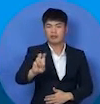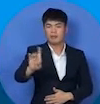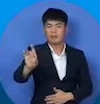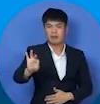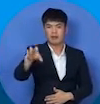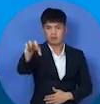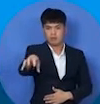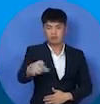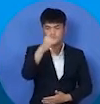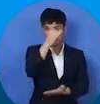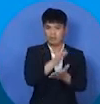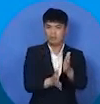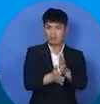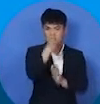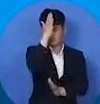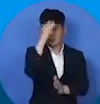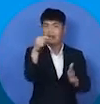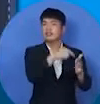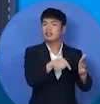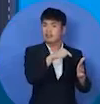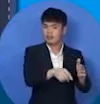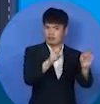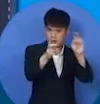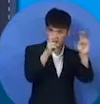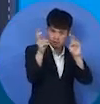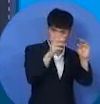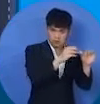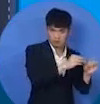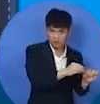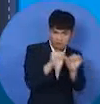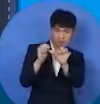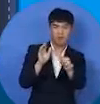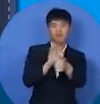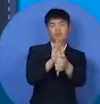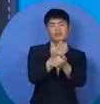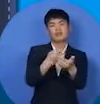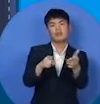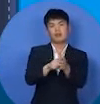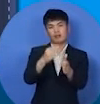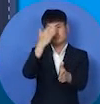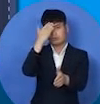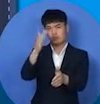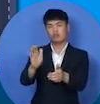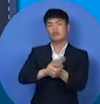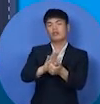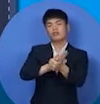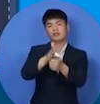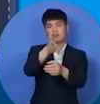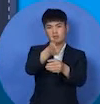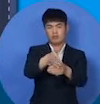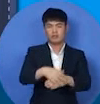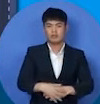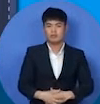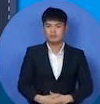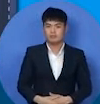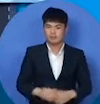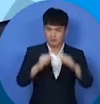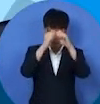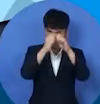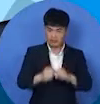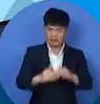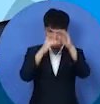삼방구입니다. 천안시에서는 지역기업들의 원활한 기업활동을 위한 지원의 일환으로 무료 채용지원서비스를 시행하고